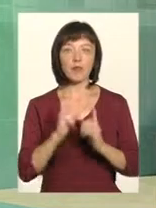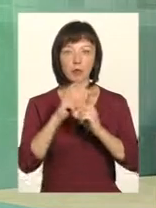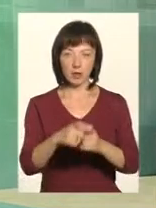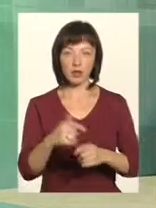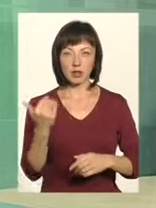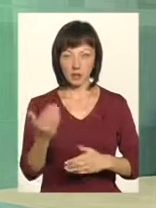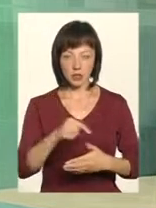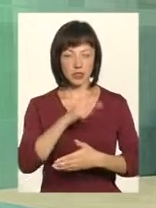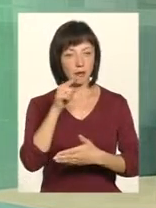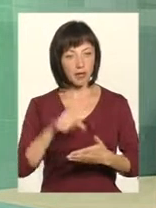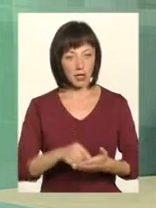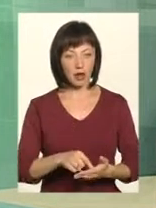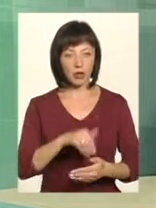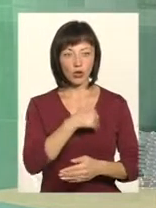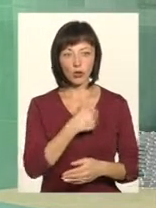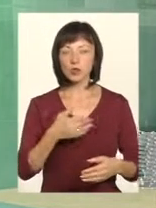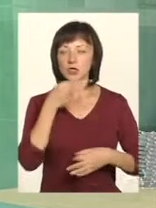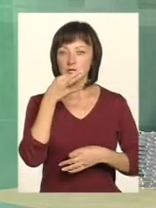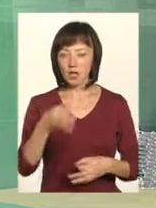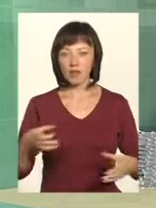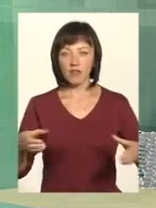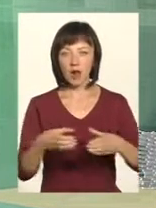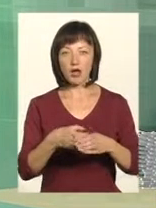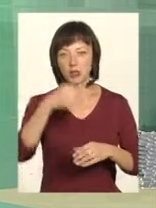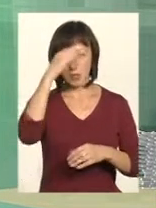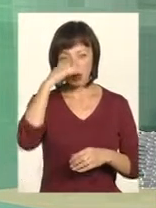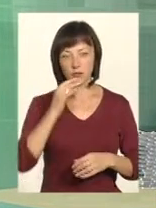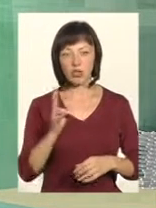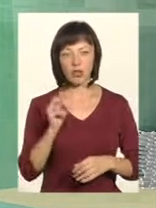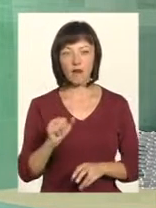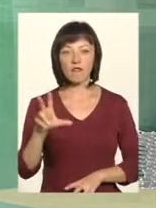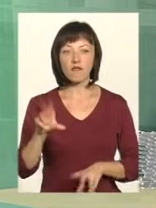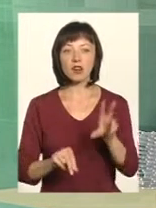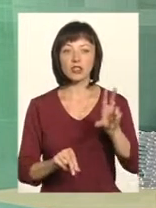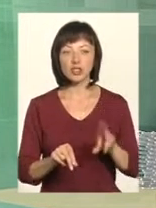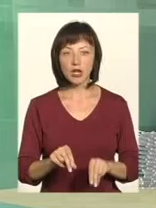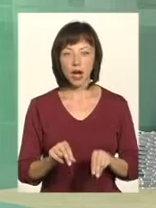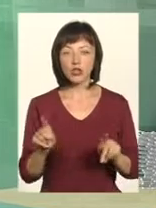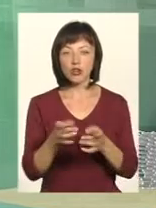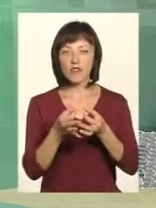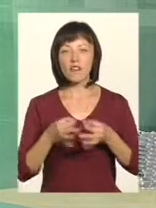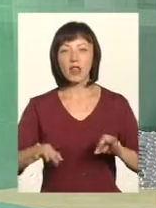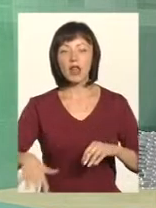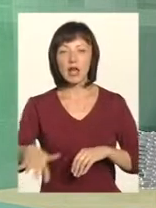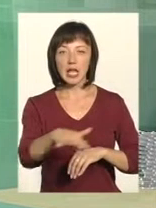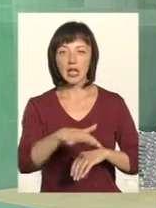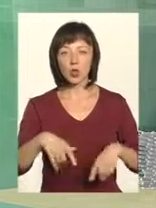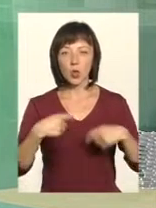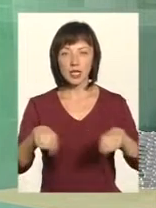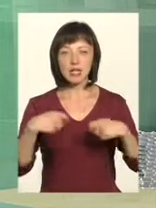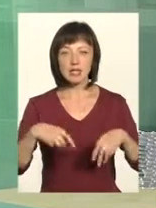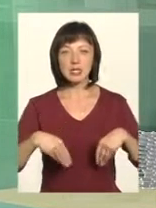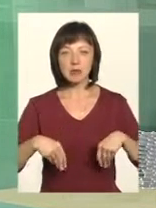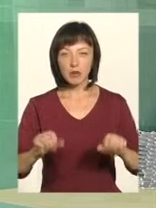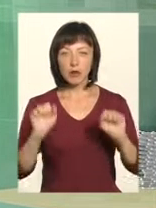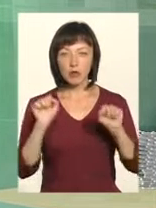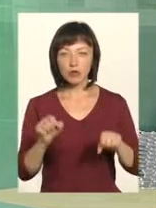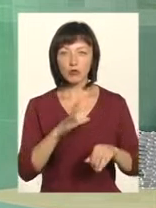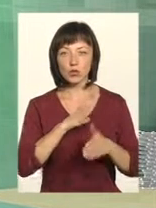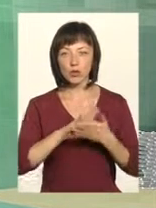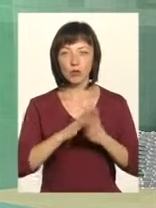запитання, хочу сказати, що фракція «Батьківщина» вважає, що вільний ринок землі може бути лише за